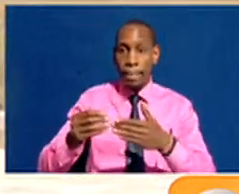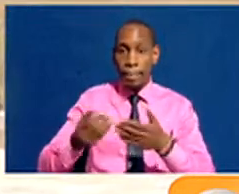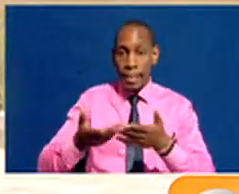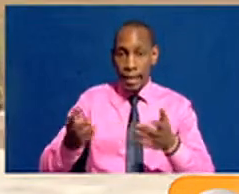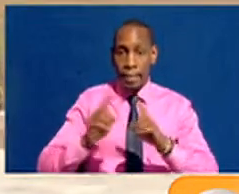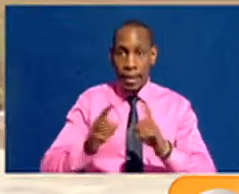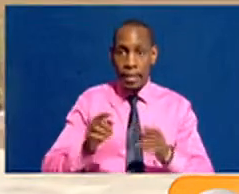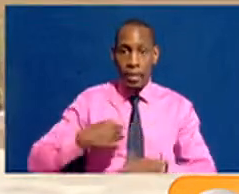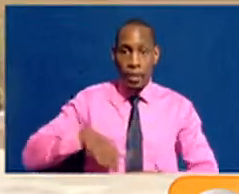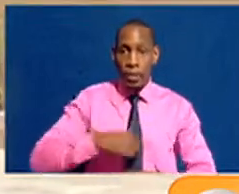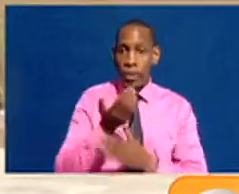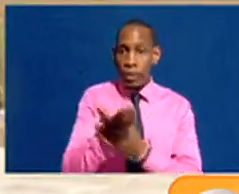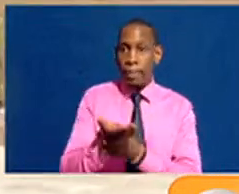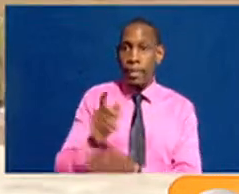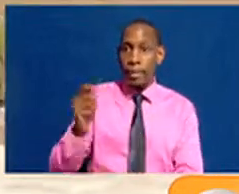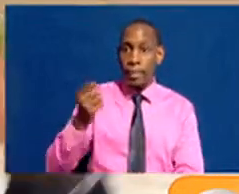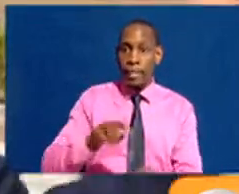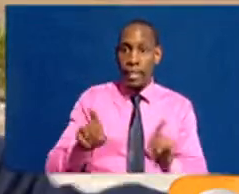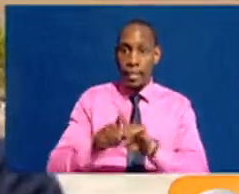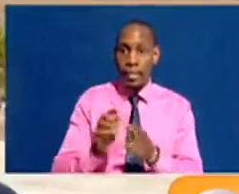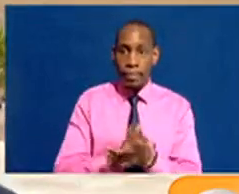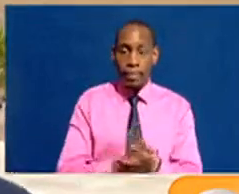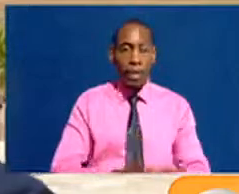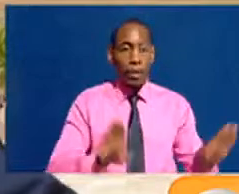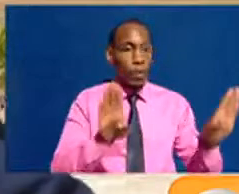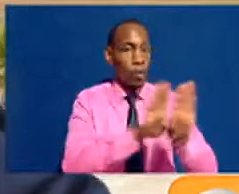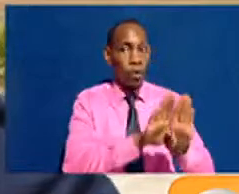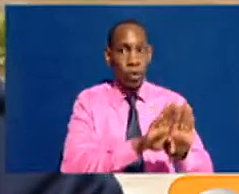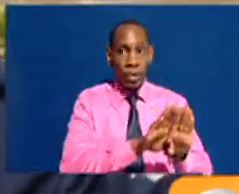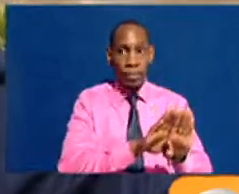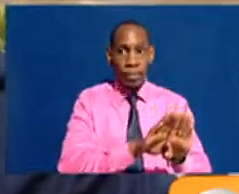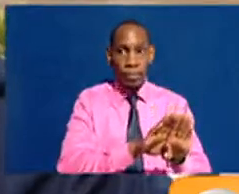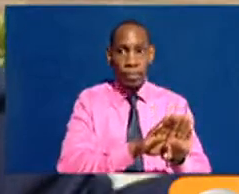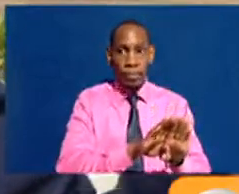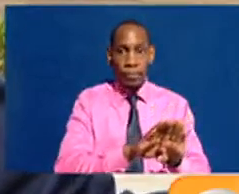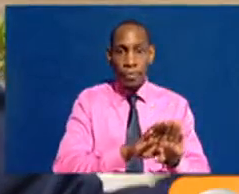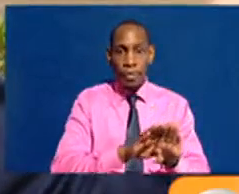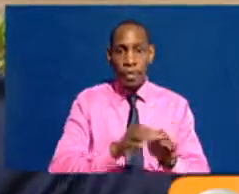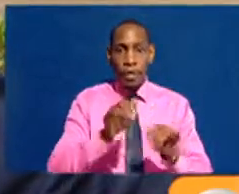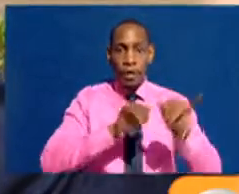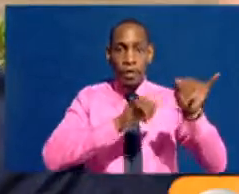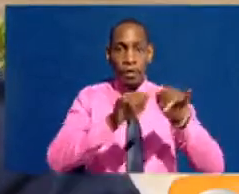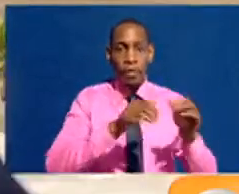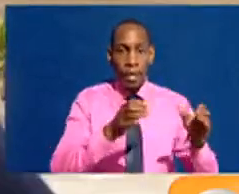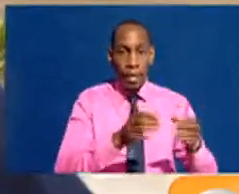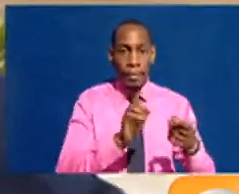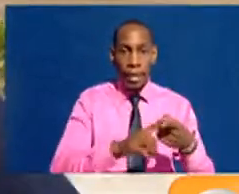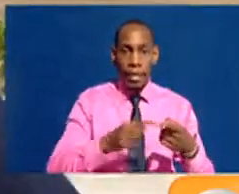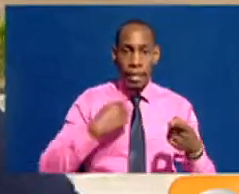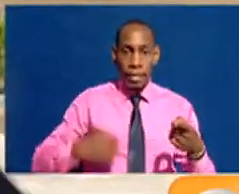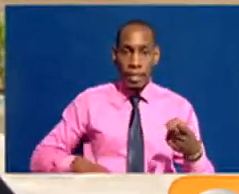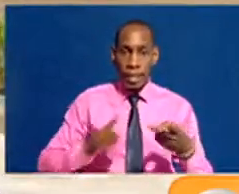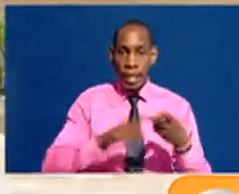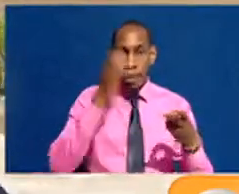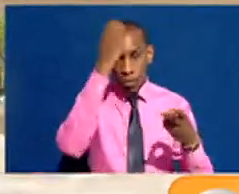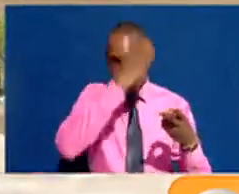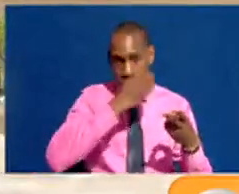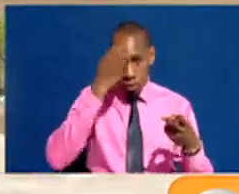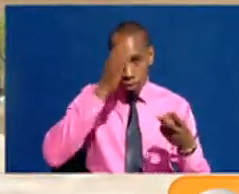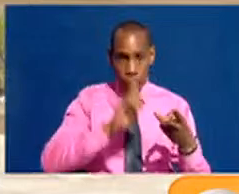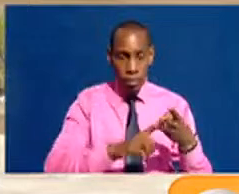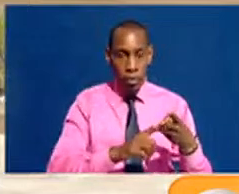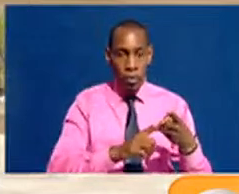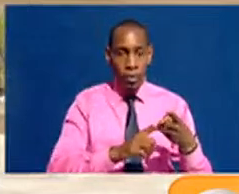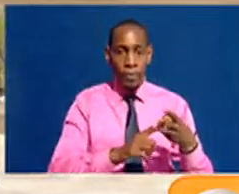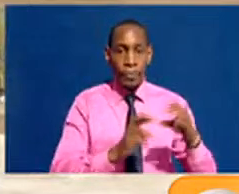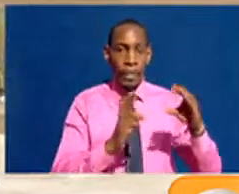sisi nitakaoomba rais pia kufunga ile nakuja kutoka gambo, kutoka China na India na sijui wapi, Russia na hiyo